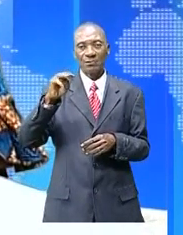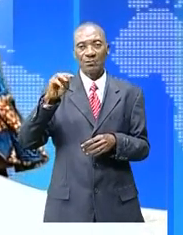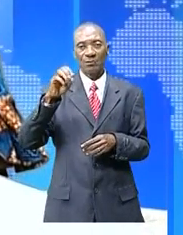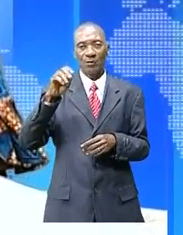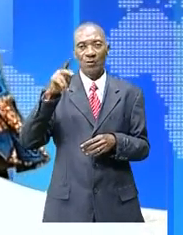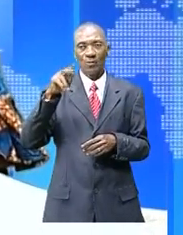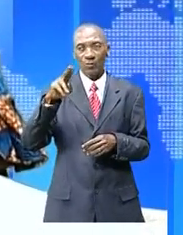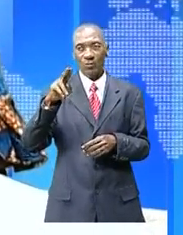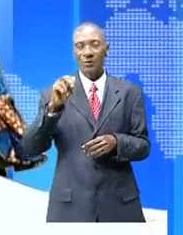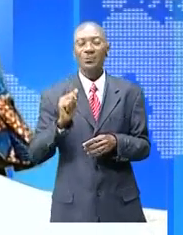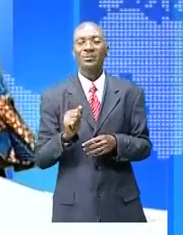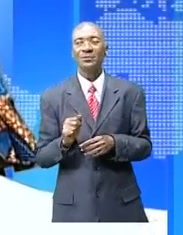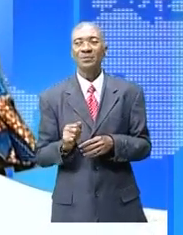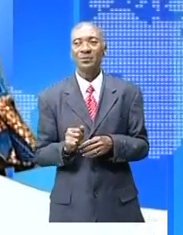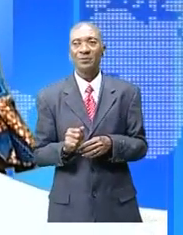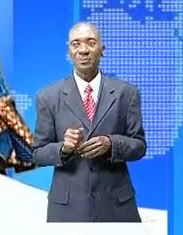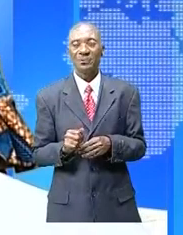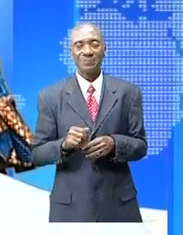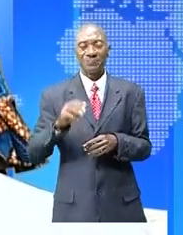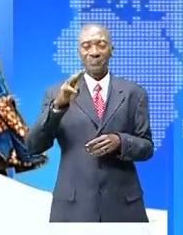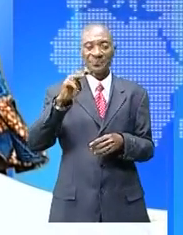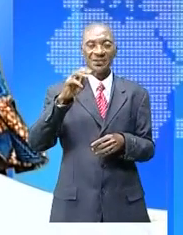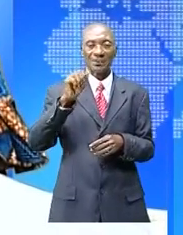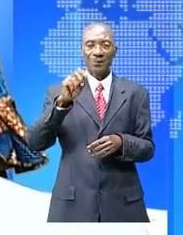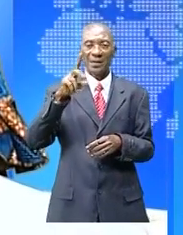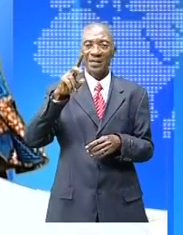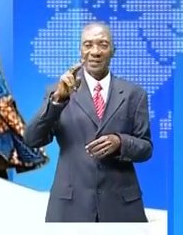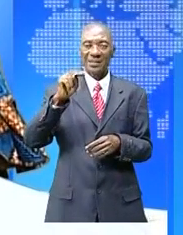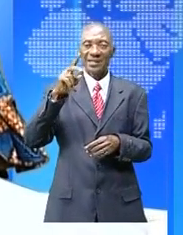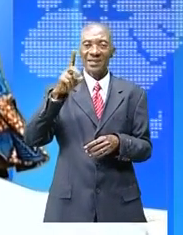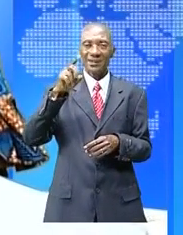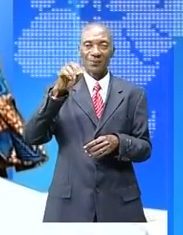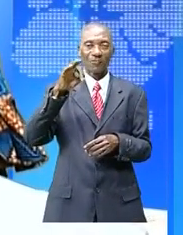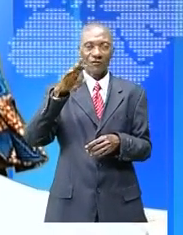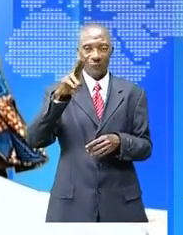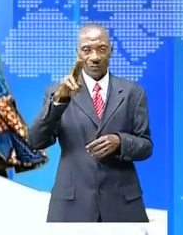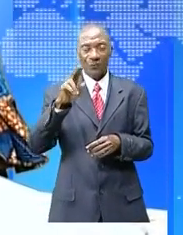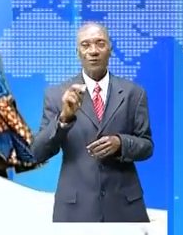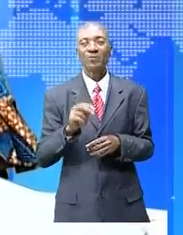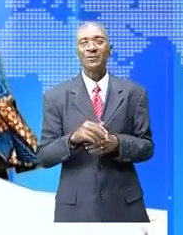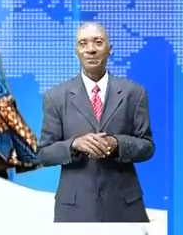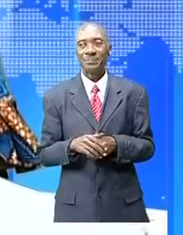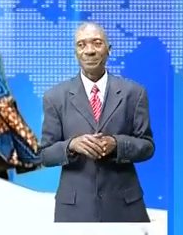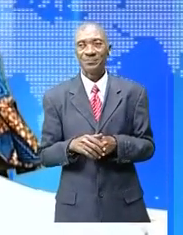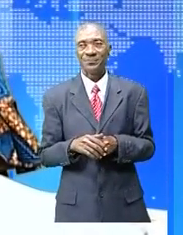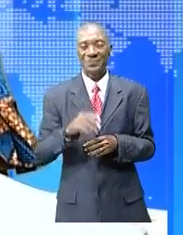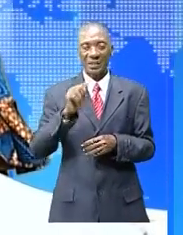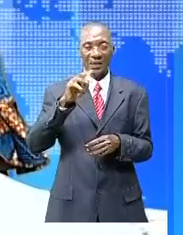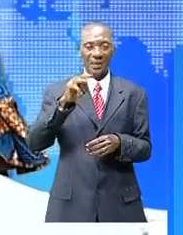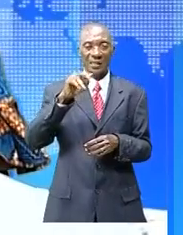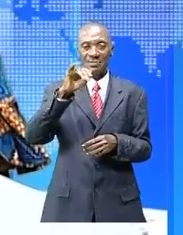Cor GN, Mandefu Chingi Papi FT, Aminja